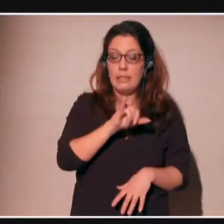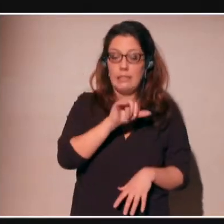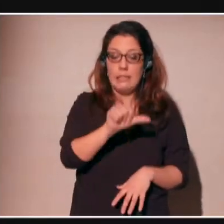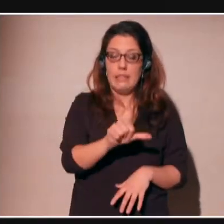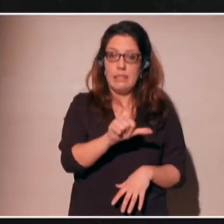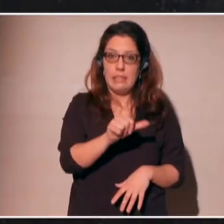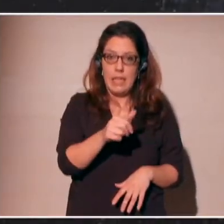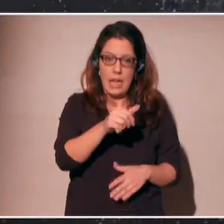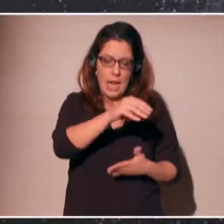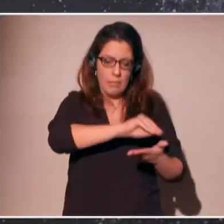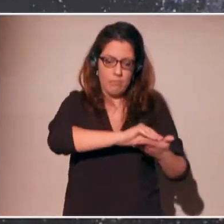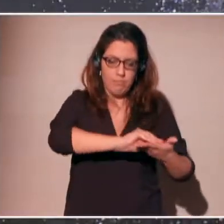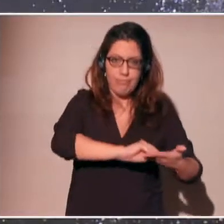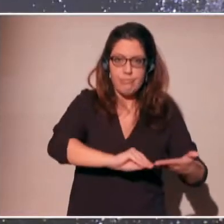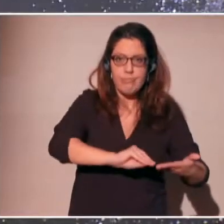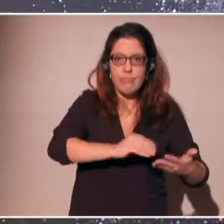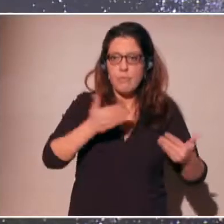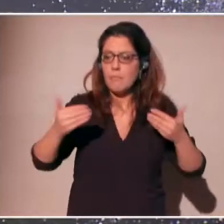aux humains et